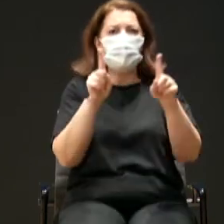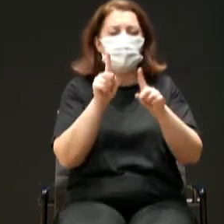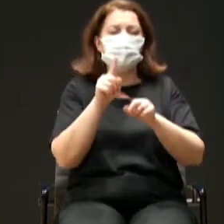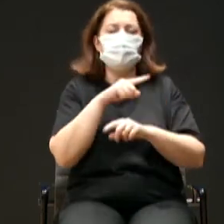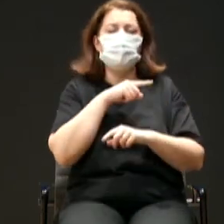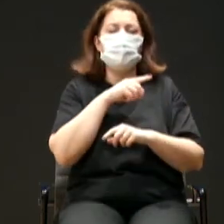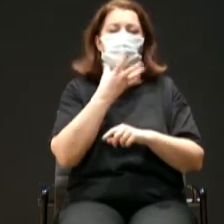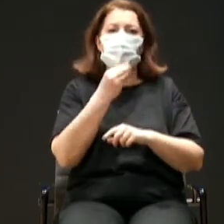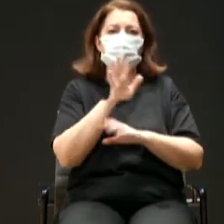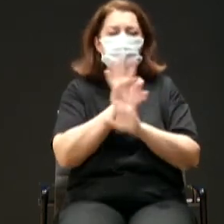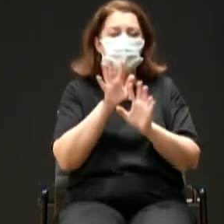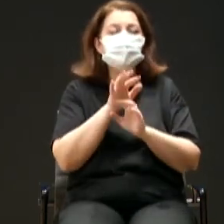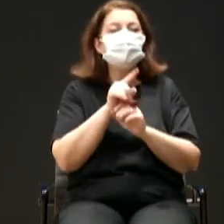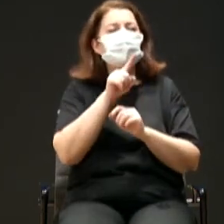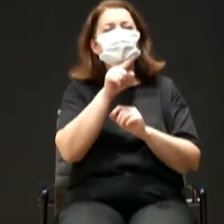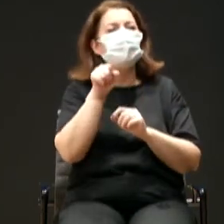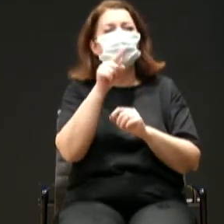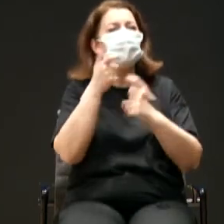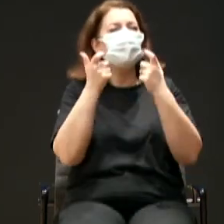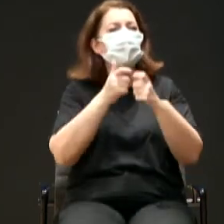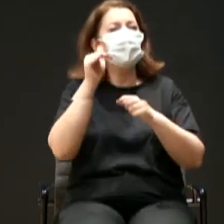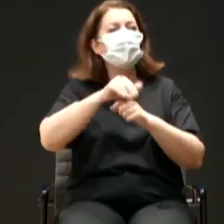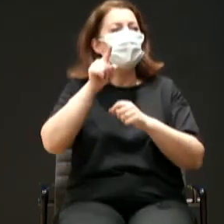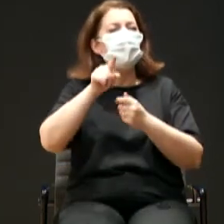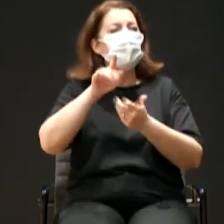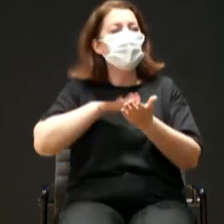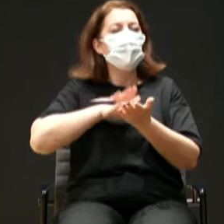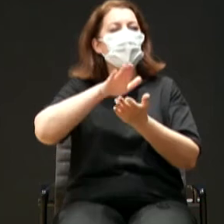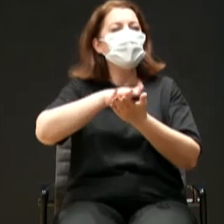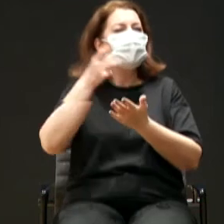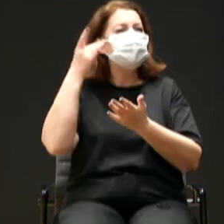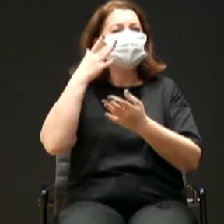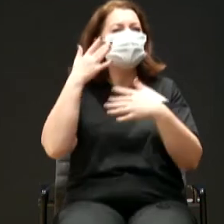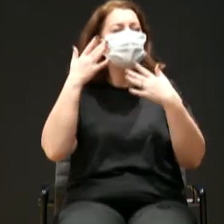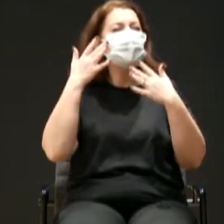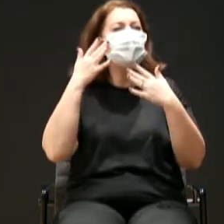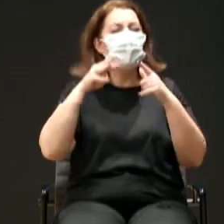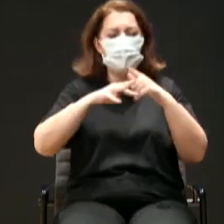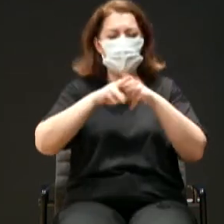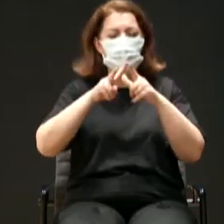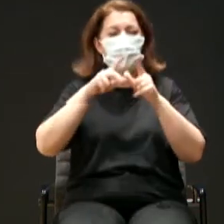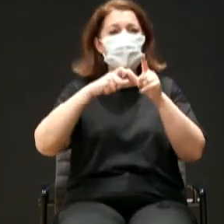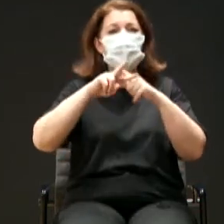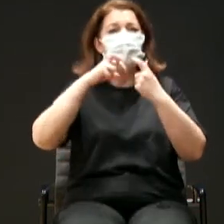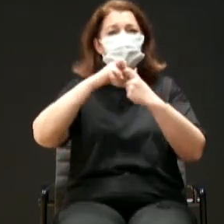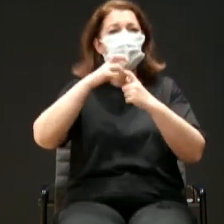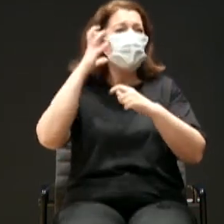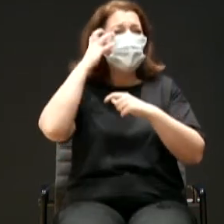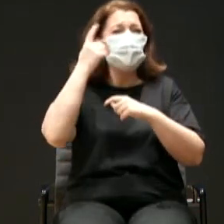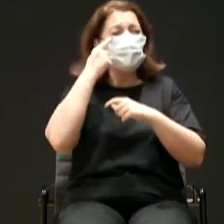Tabii sen bunları nereden geliyor bu işlerin ayak sesleri? Ensar Vakfı'nda 45 tane çocuğa tecavüz ediliyor.